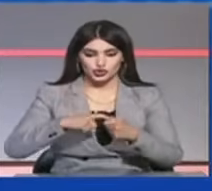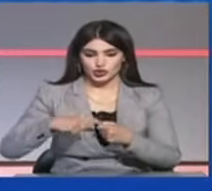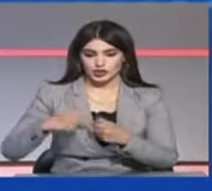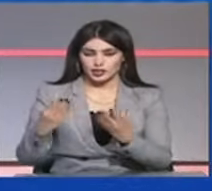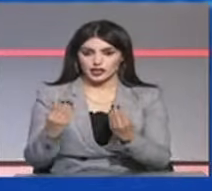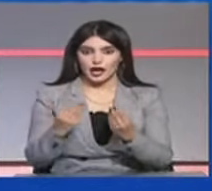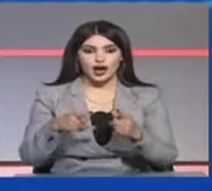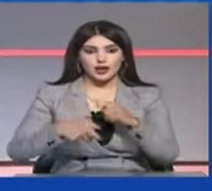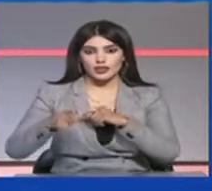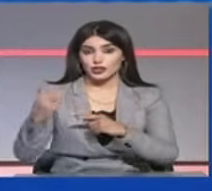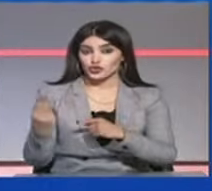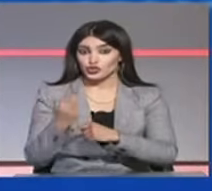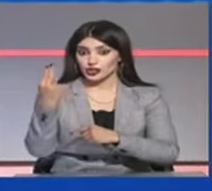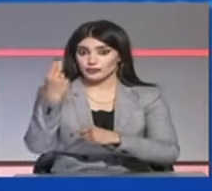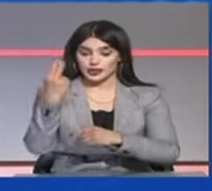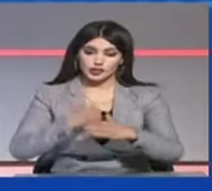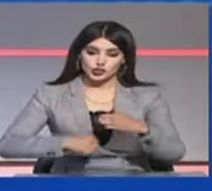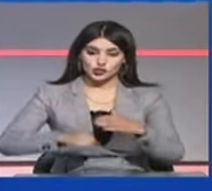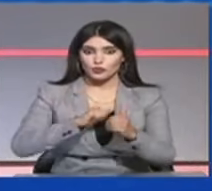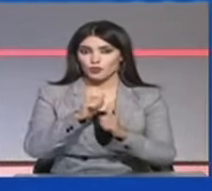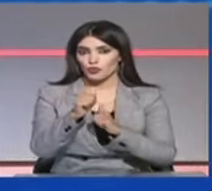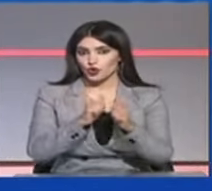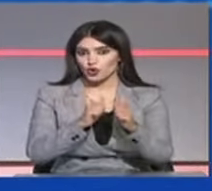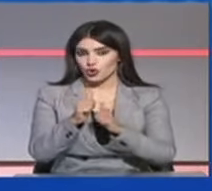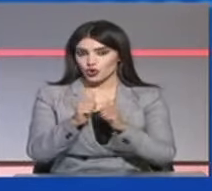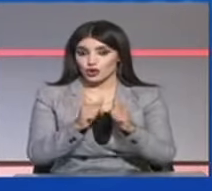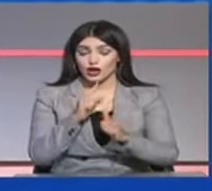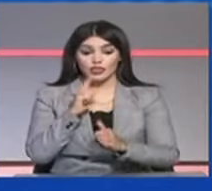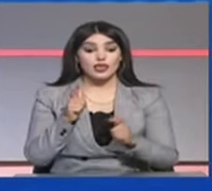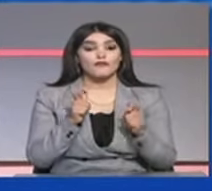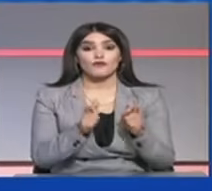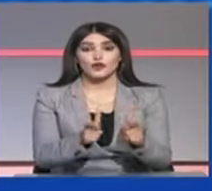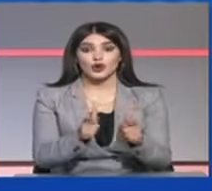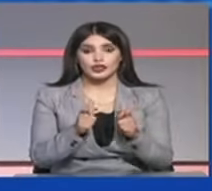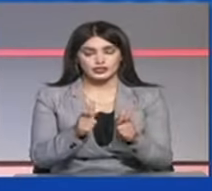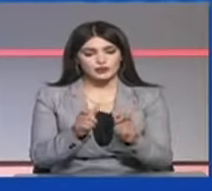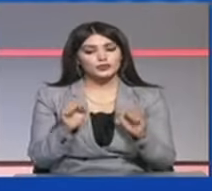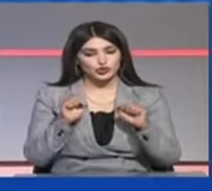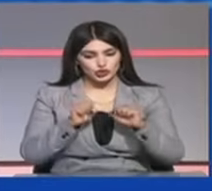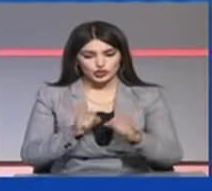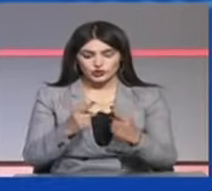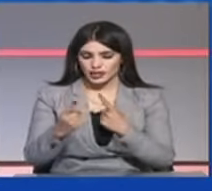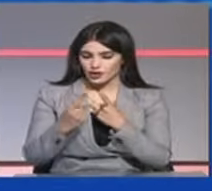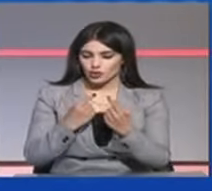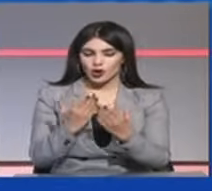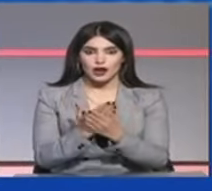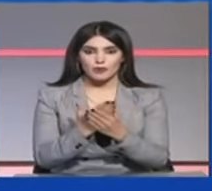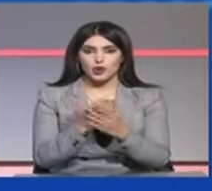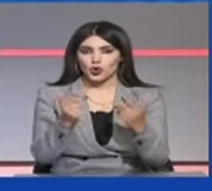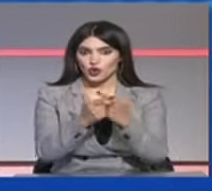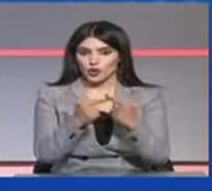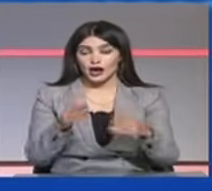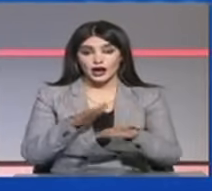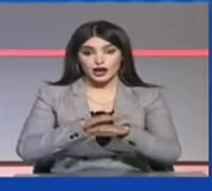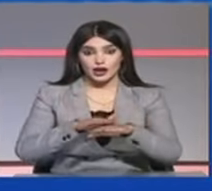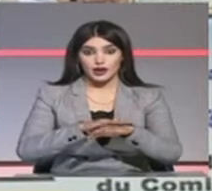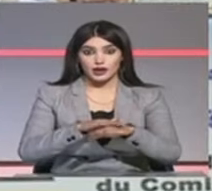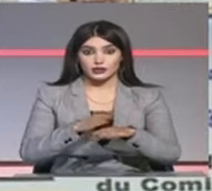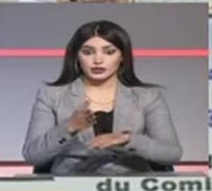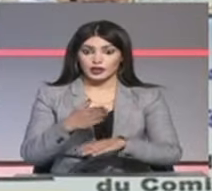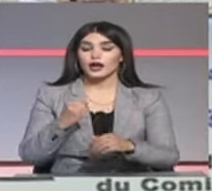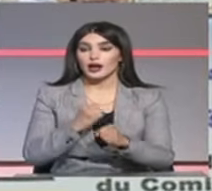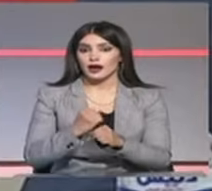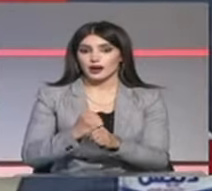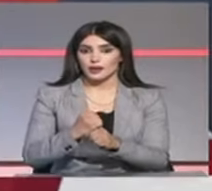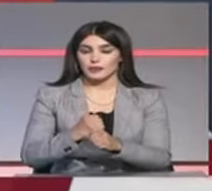اغلب الجامعات الرياضيه التونسيه مثلت فرصه سانحه لتدارس ملفات عديده تتعلق بمهام واسعه